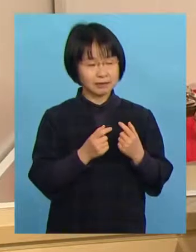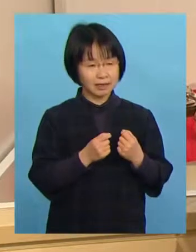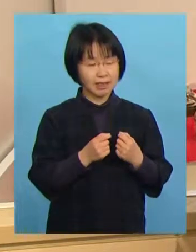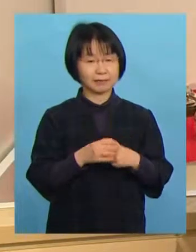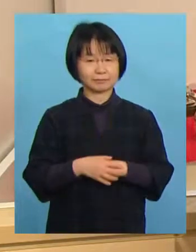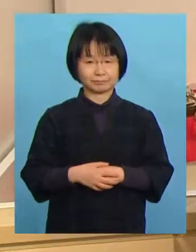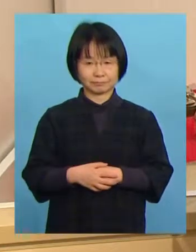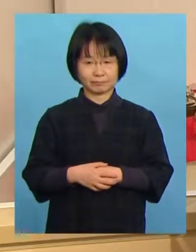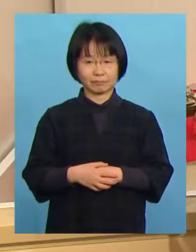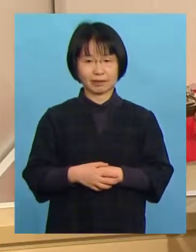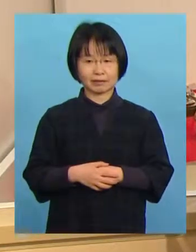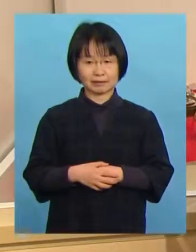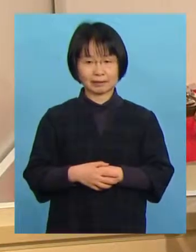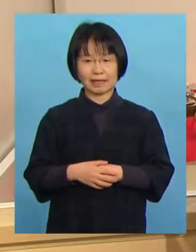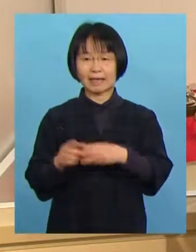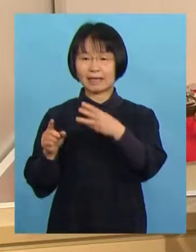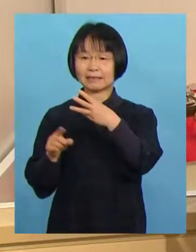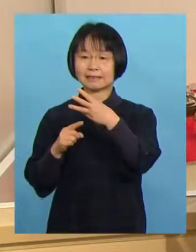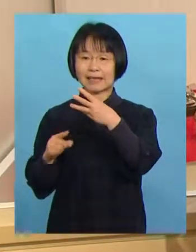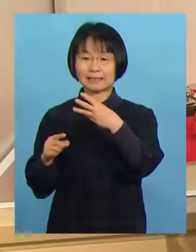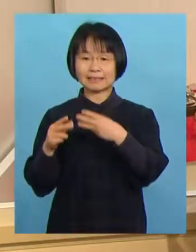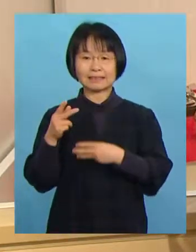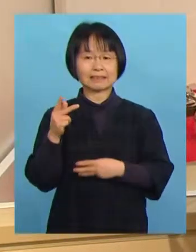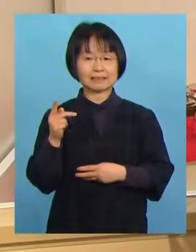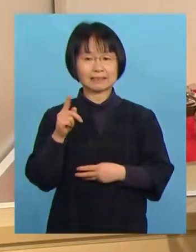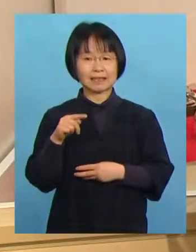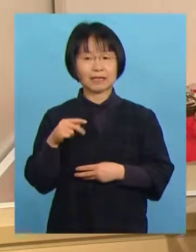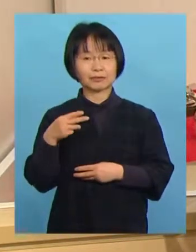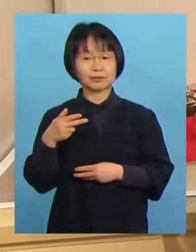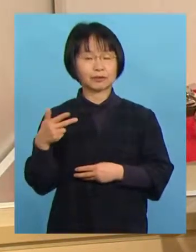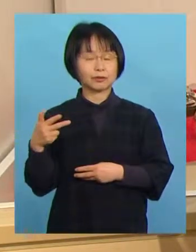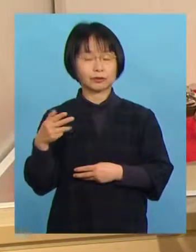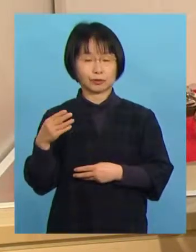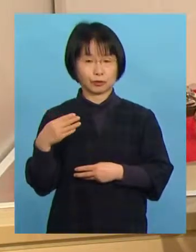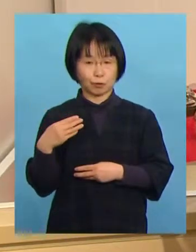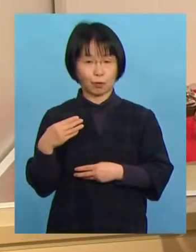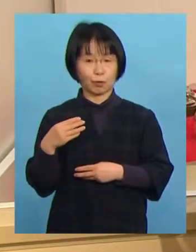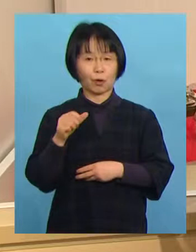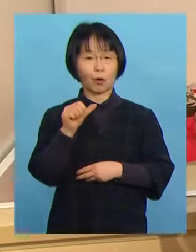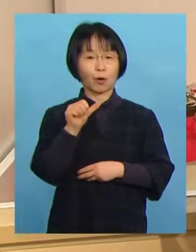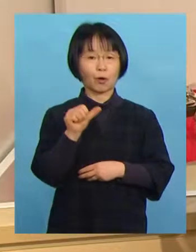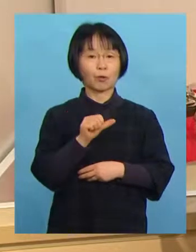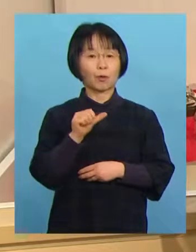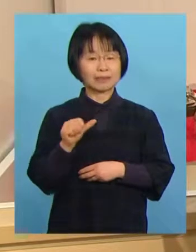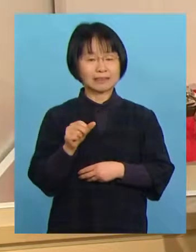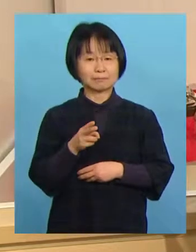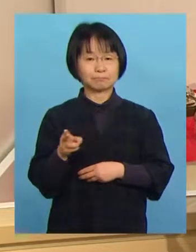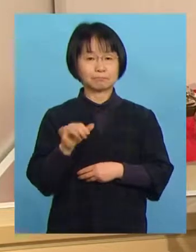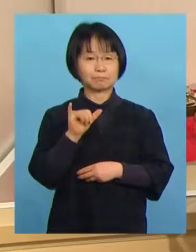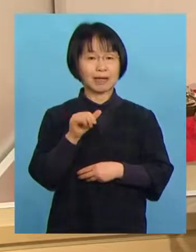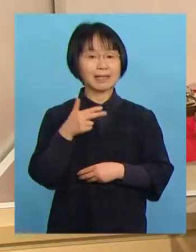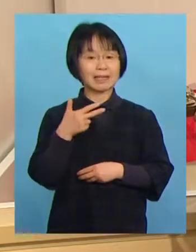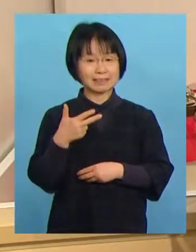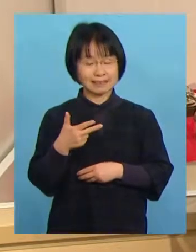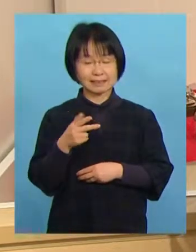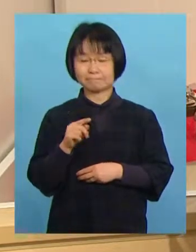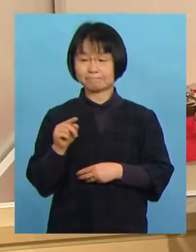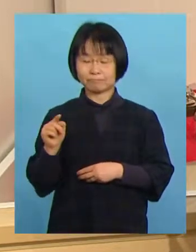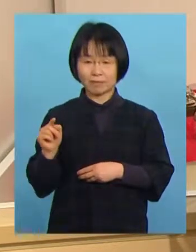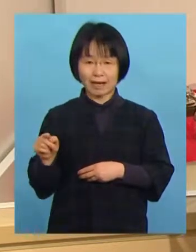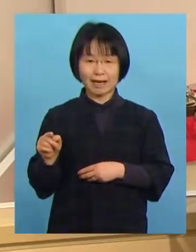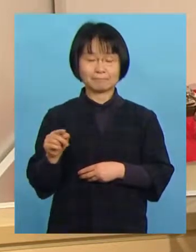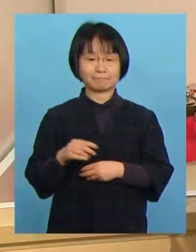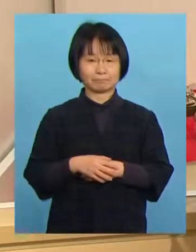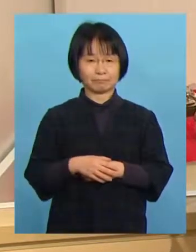ね、この三人官女とか五人囃子っていうものはですね大理比奈以外のこういった人形が登場したの